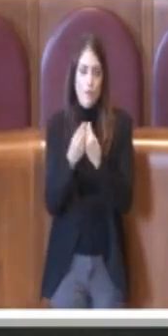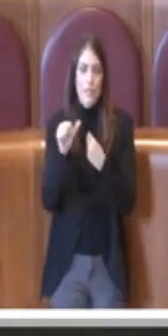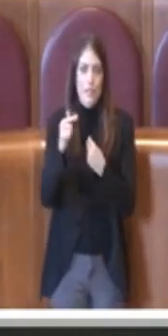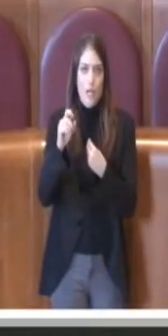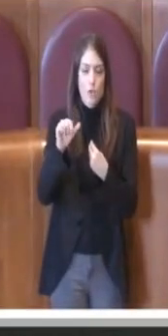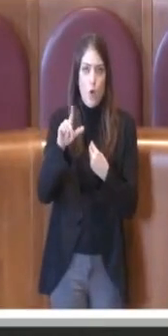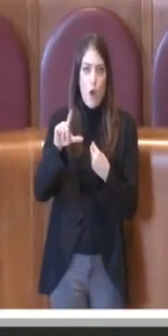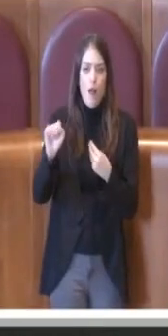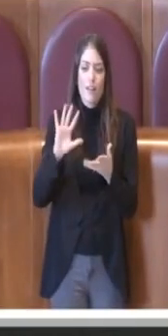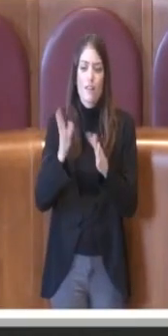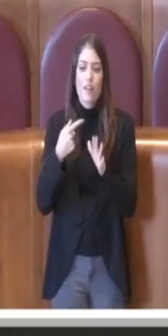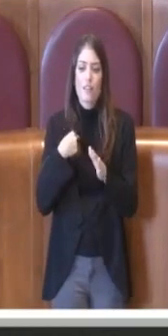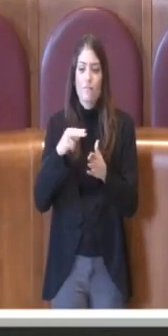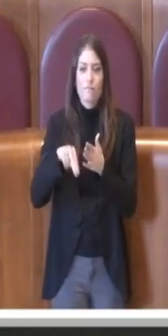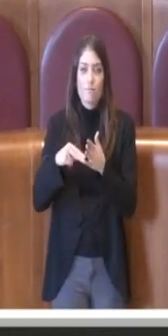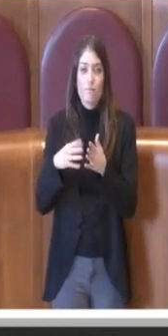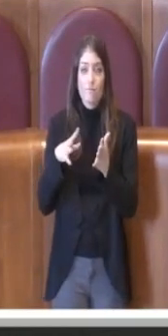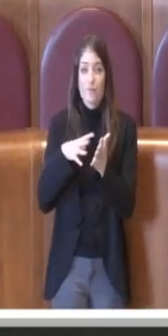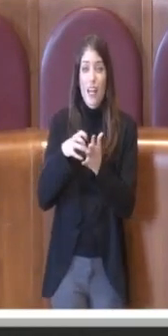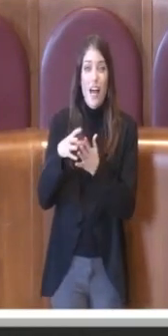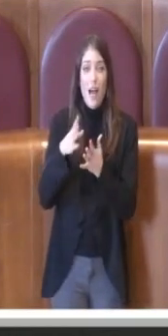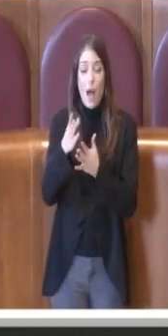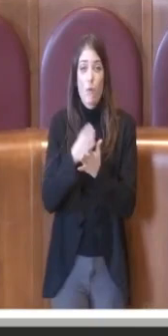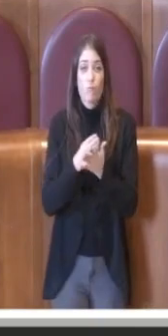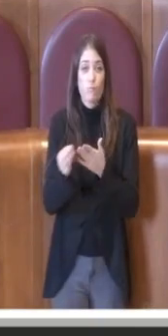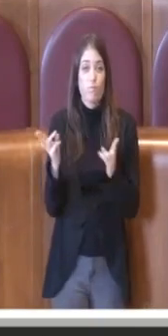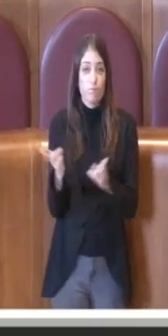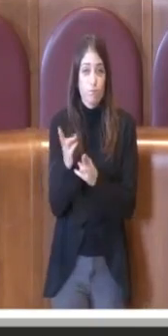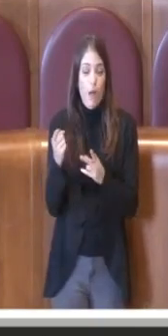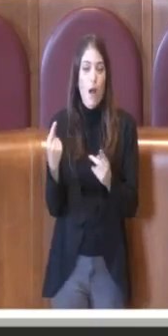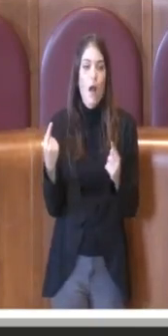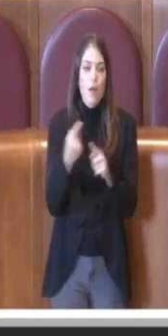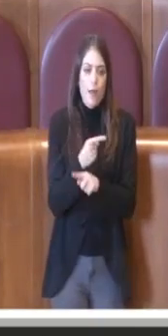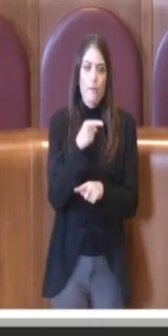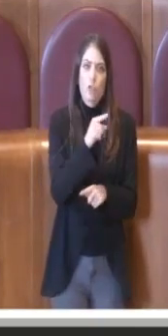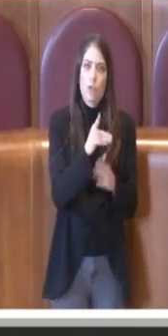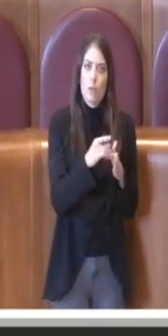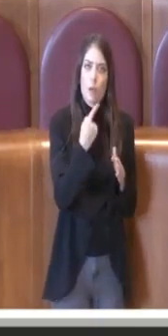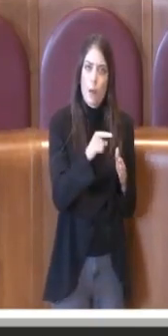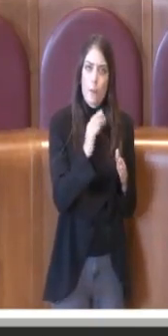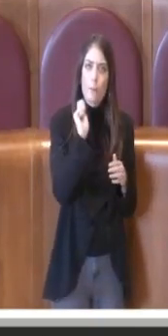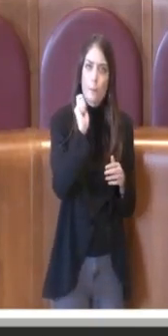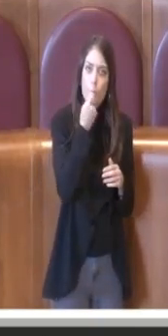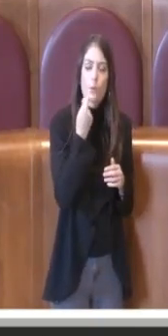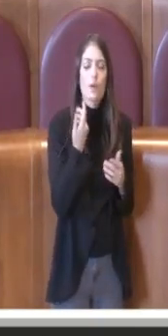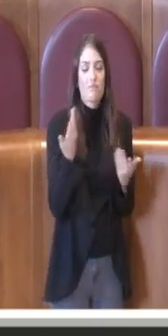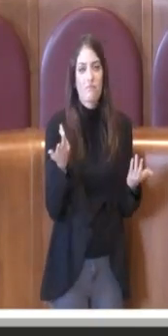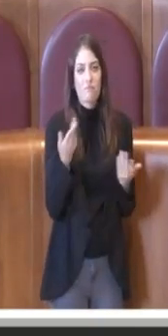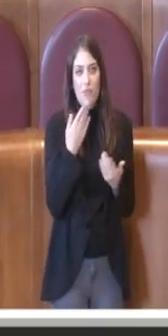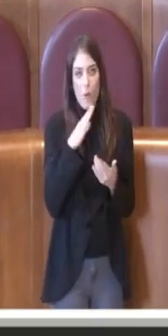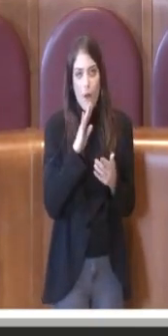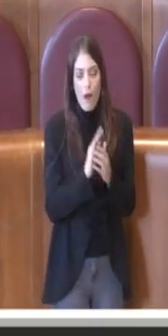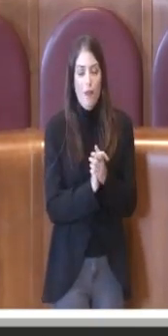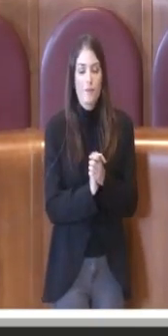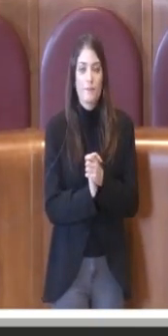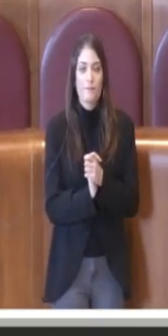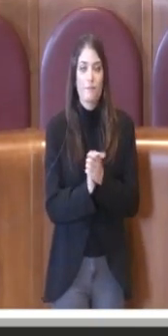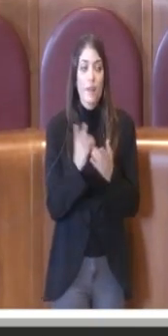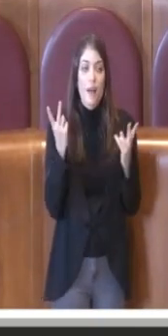le firme, quindi mi compiaccio che con questa delibera invece ci siano riusciti. È molto